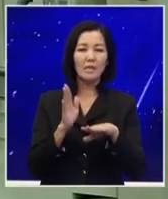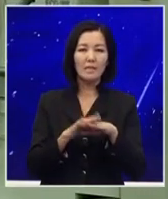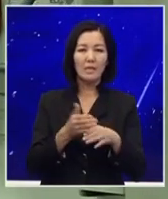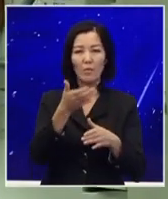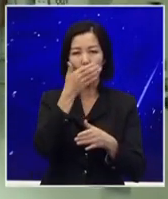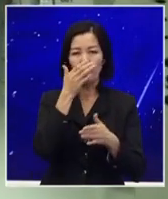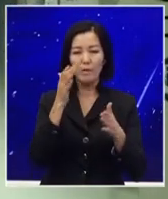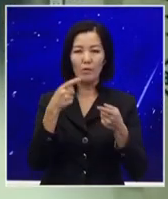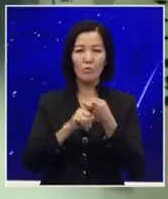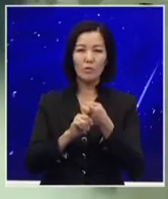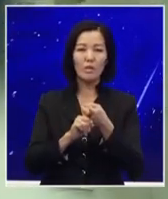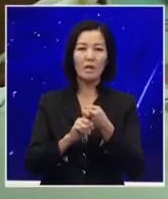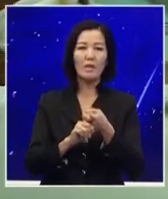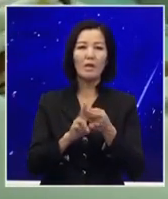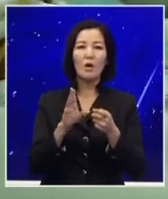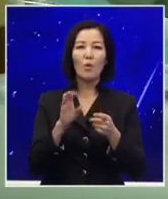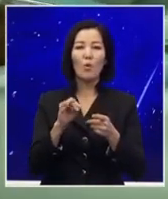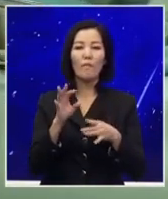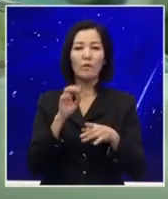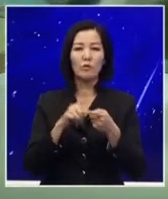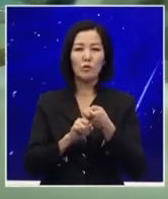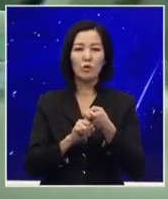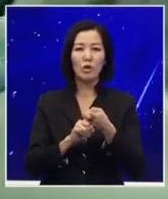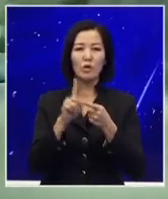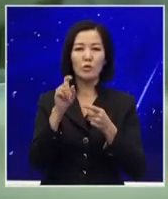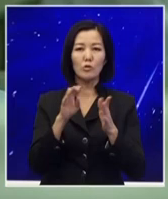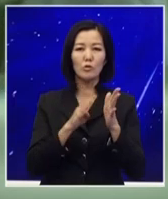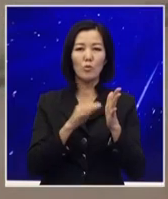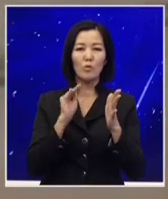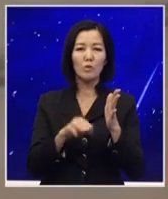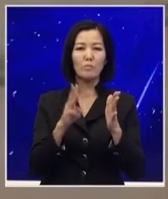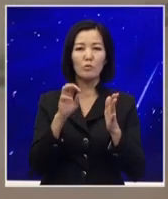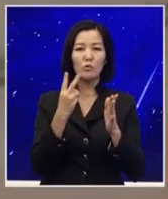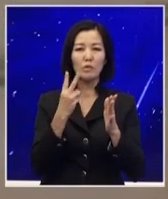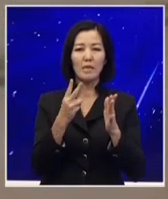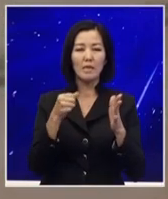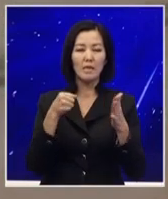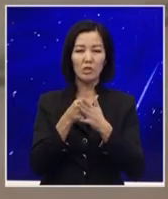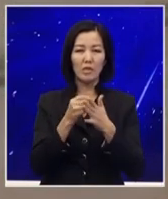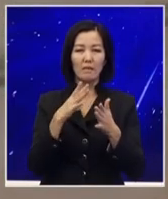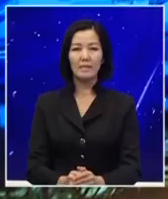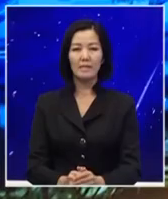Айта кетейік, республикада COVID-19 жұқтырғандар саны 109302-ге жетті.